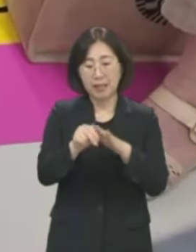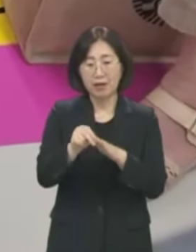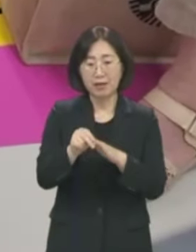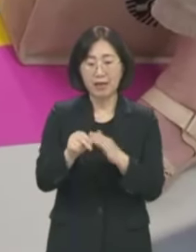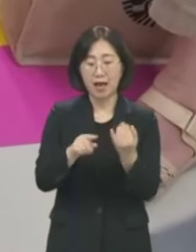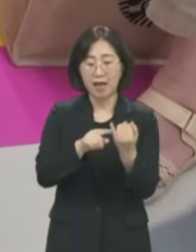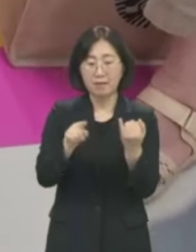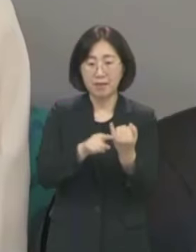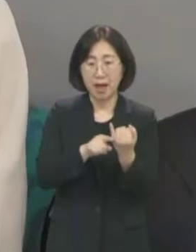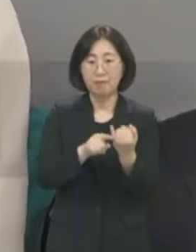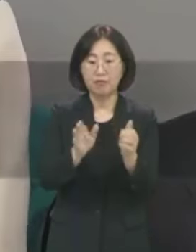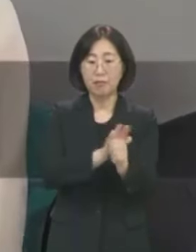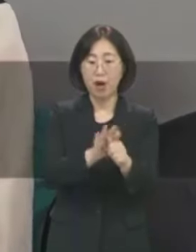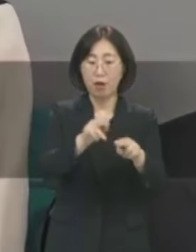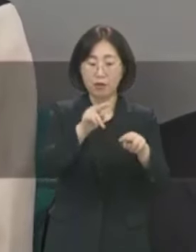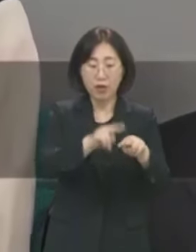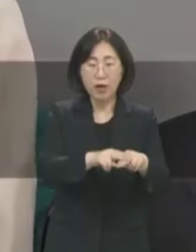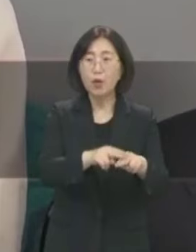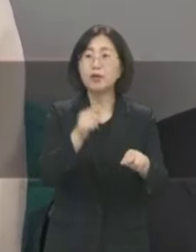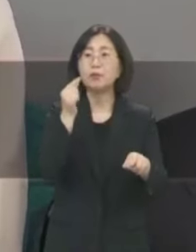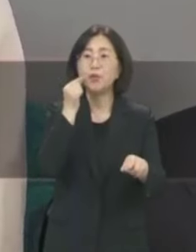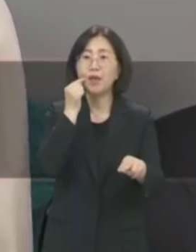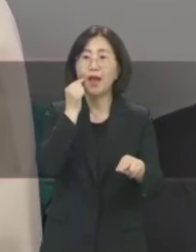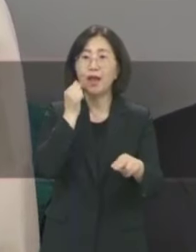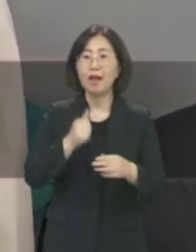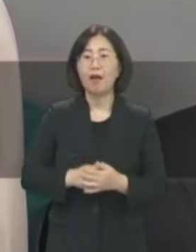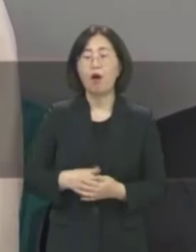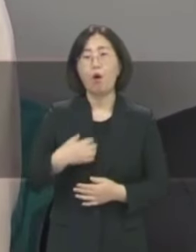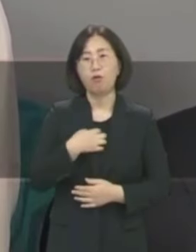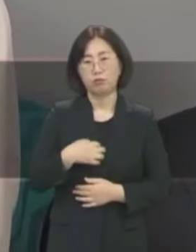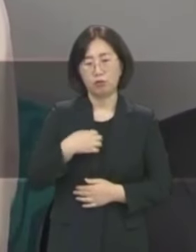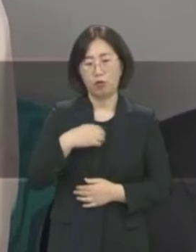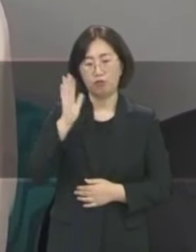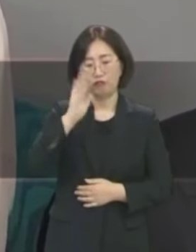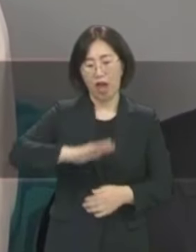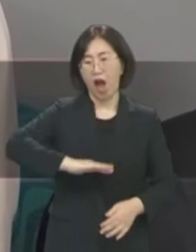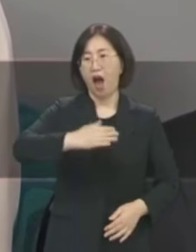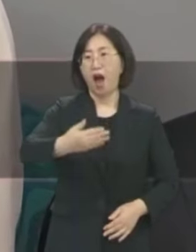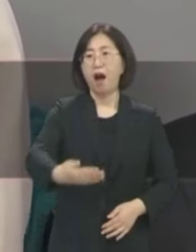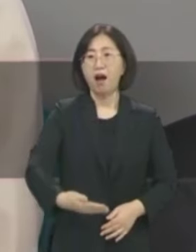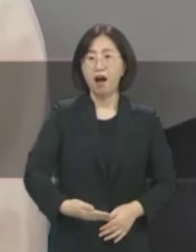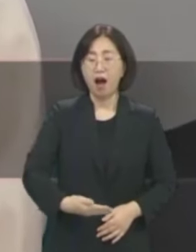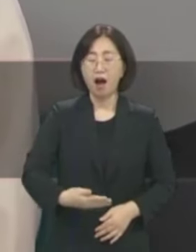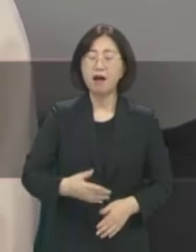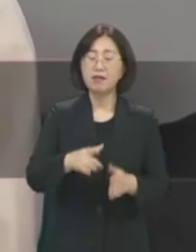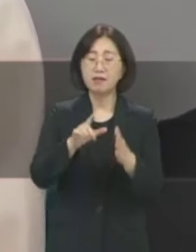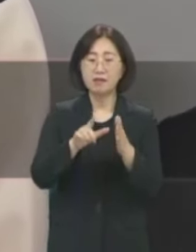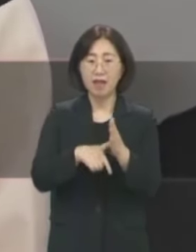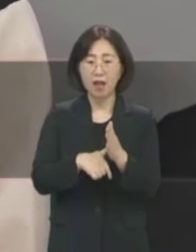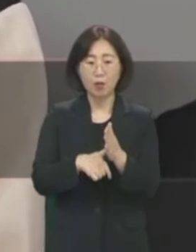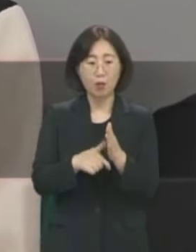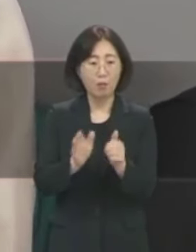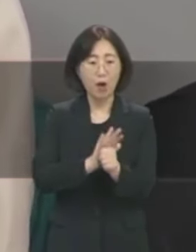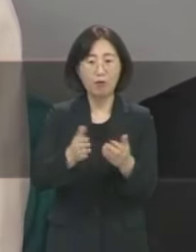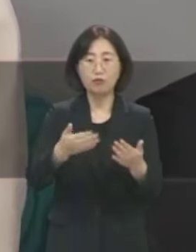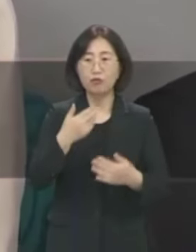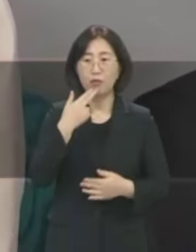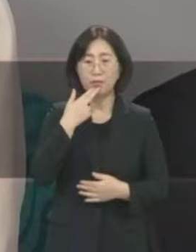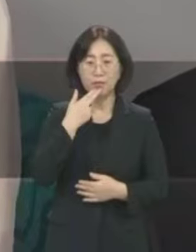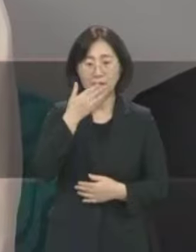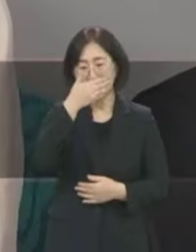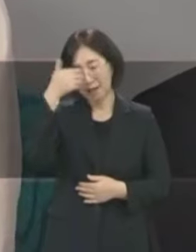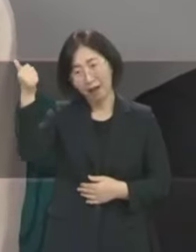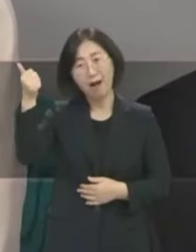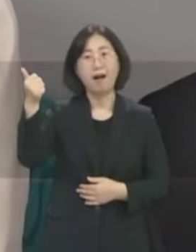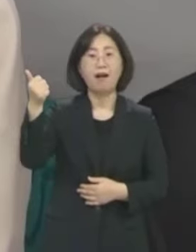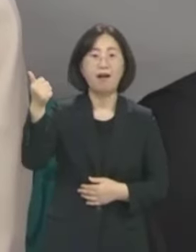앉지 못합니다. 걱정되는 것 같아요. 나중에 진짜 만상이 되고 나서도 이제 아까처럼 보고도 모른 척